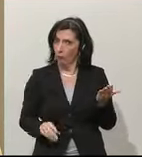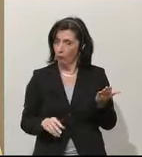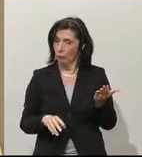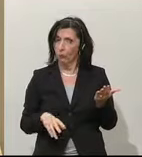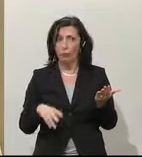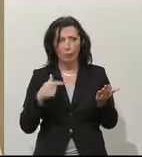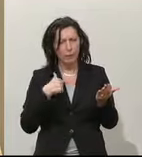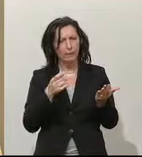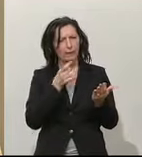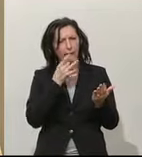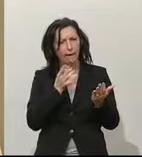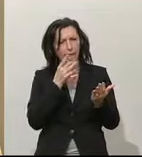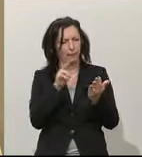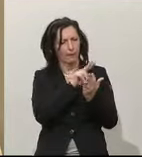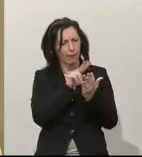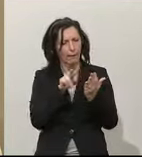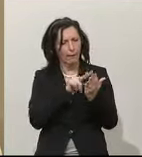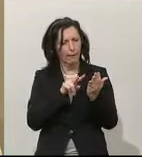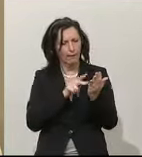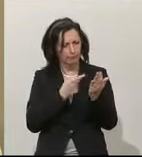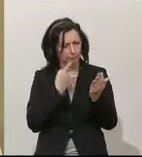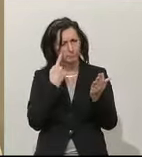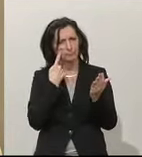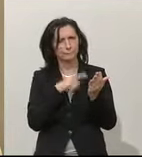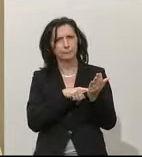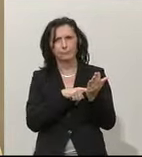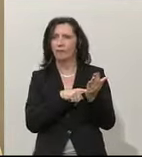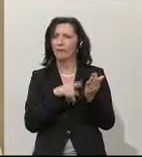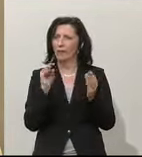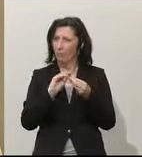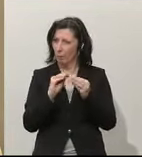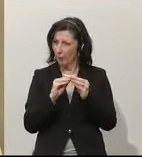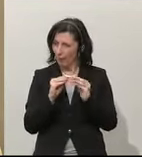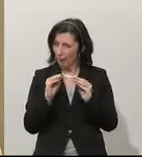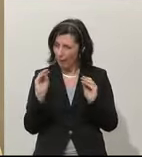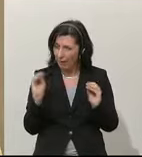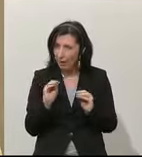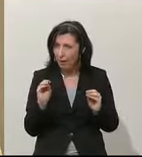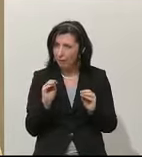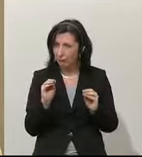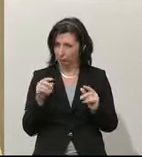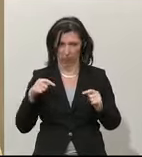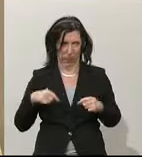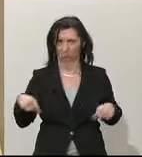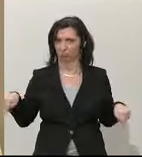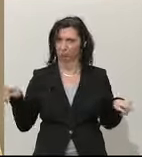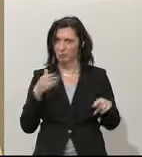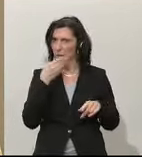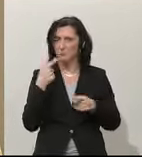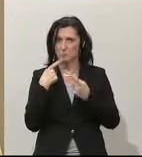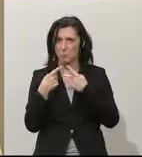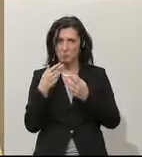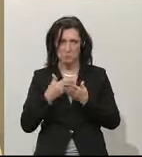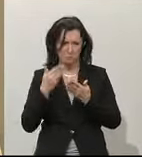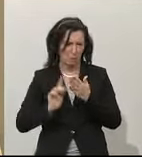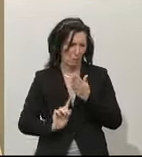sehr genau durchgesehen und festgestellt, dass die wirklichen Probleme der Menschen hier nicht angesprochen werden. Die Mieten sind